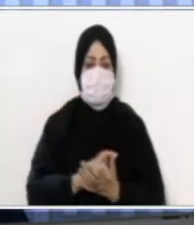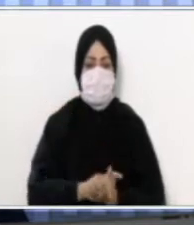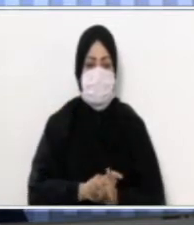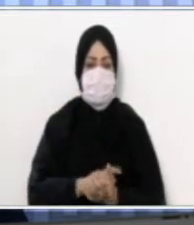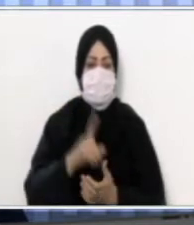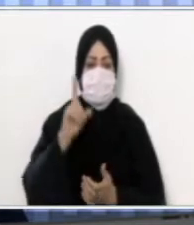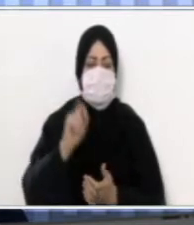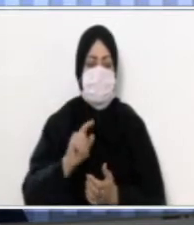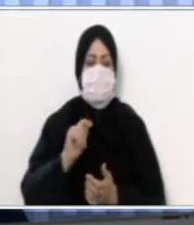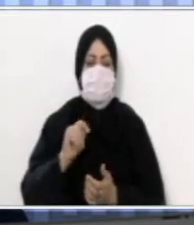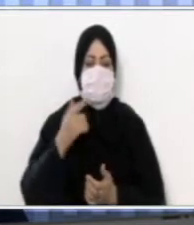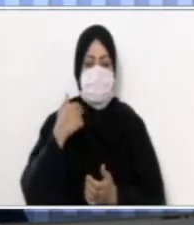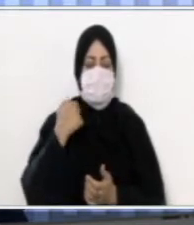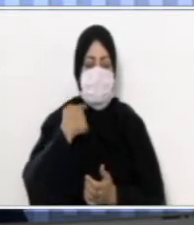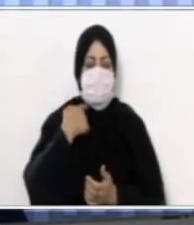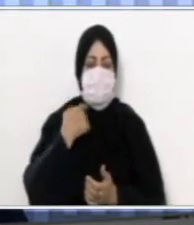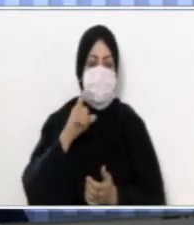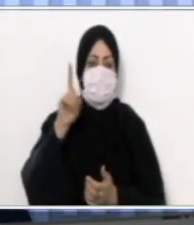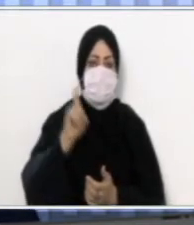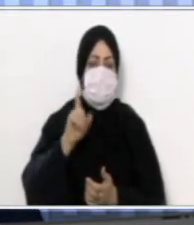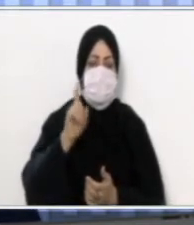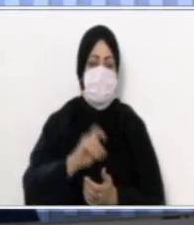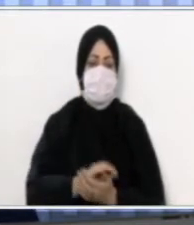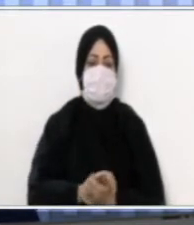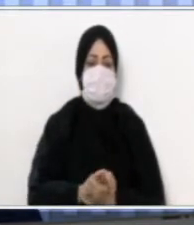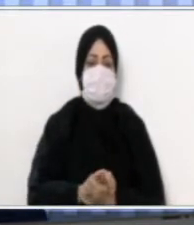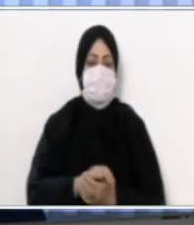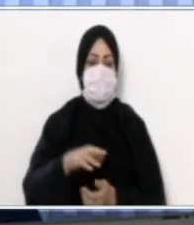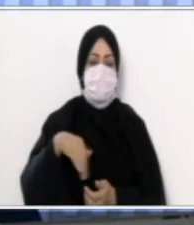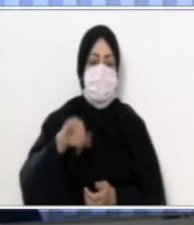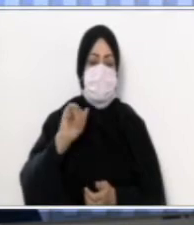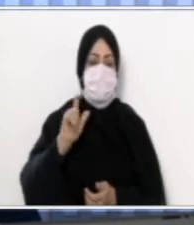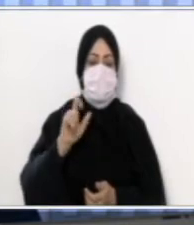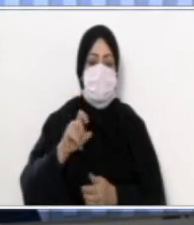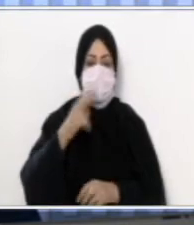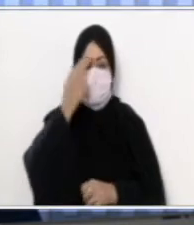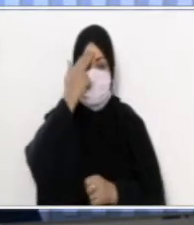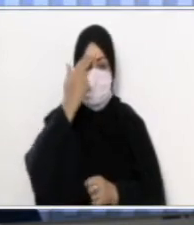الأخت أم محمد من مصراتة تقول هي حامل في الشهر 9